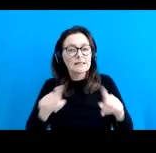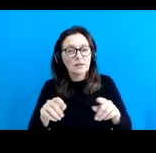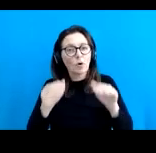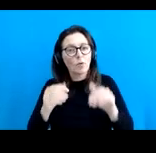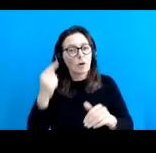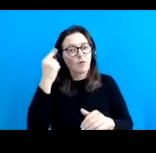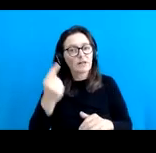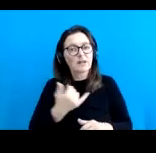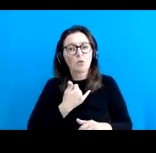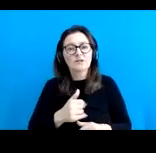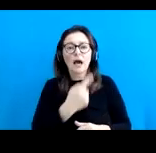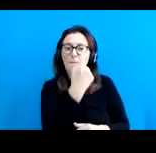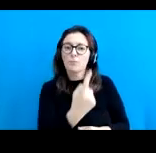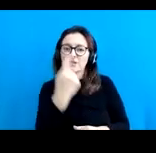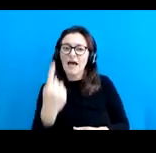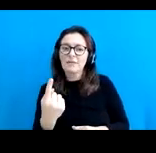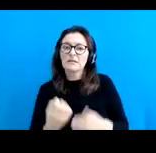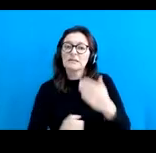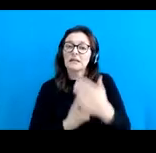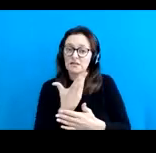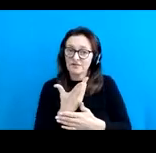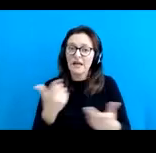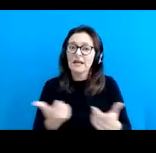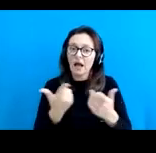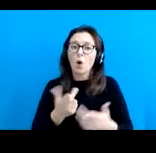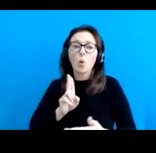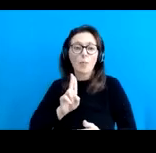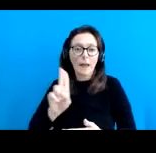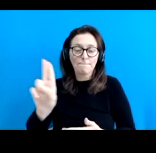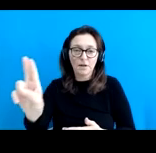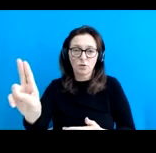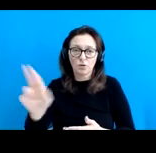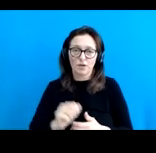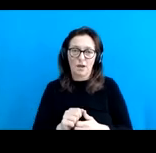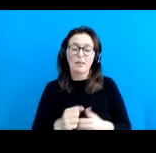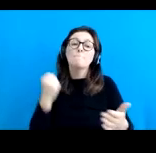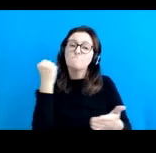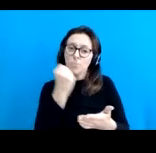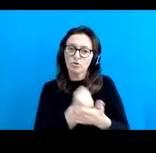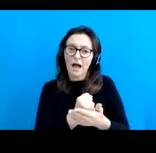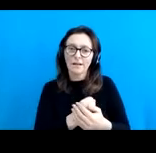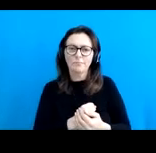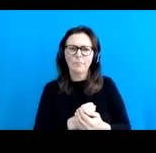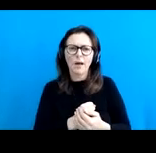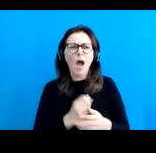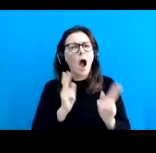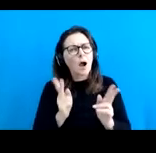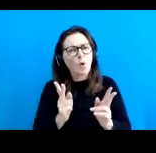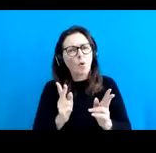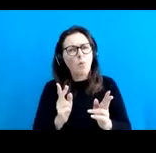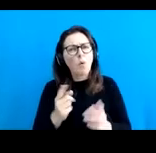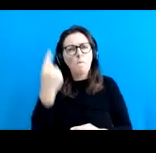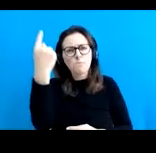razvija in lahko napreduje. Naj povzamem in poudarim naslednje. Kako bo posameznik uspešen